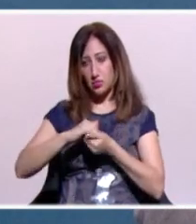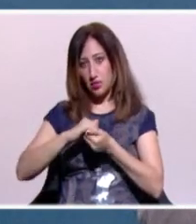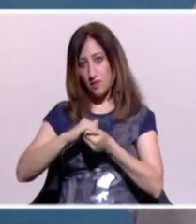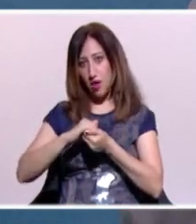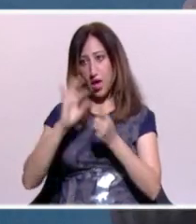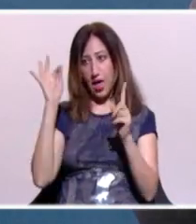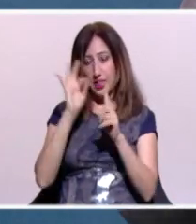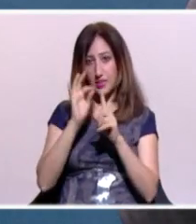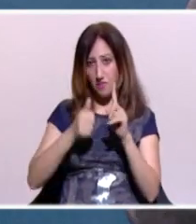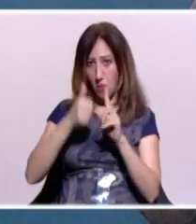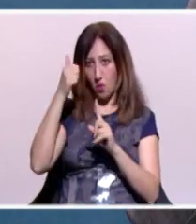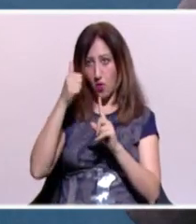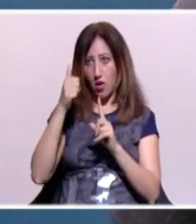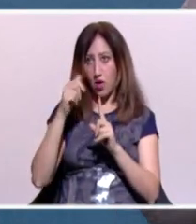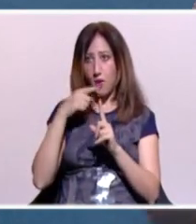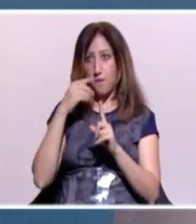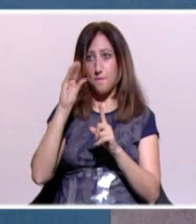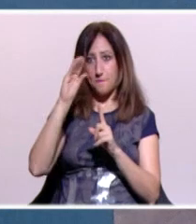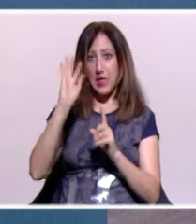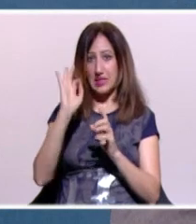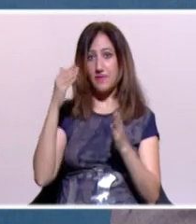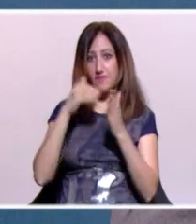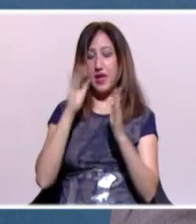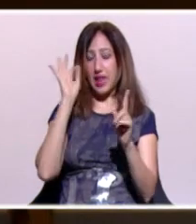لتحقيقها، ولكن الاجنده دي في الاخر هم عايزين يحققوها.